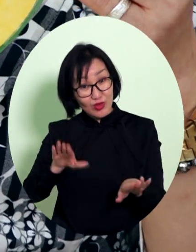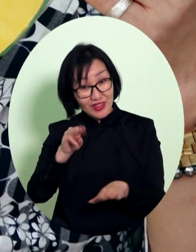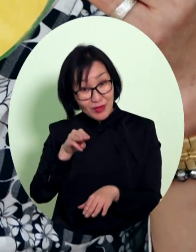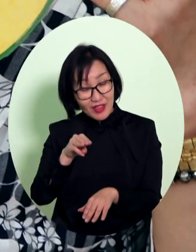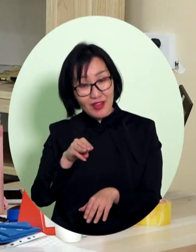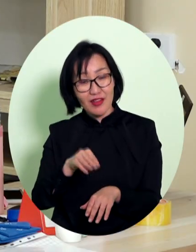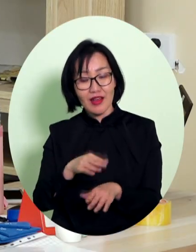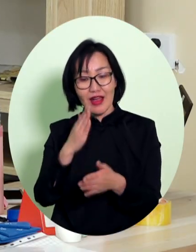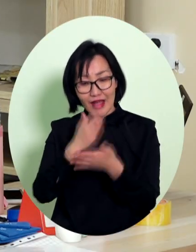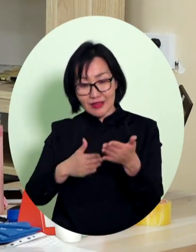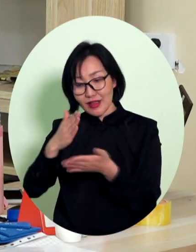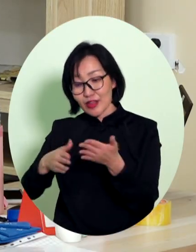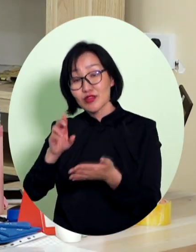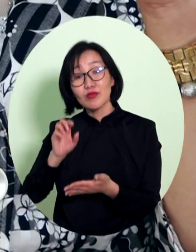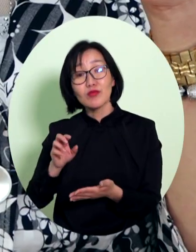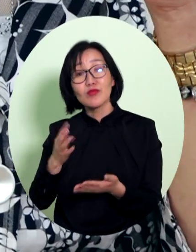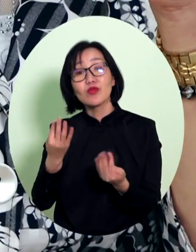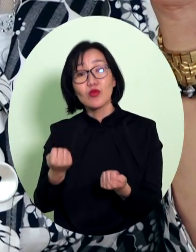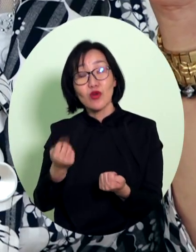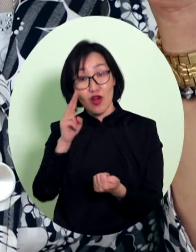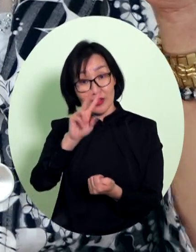Хагасын хагас буюу 25% нь